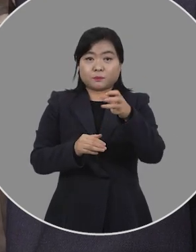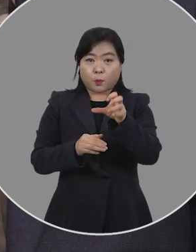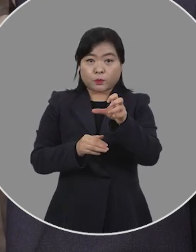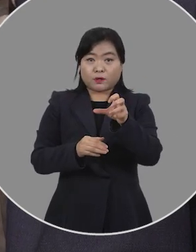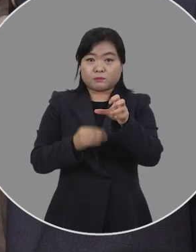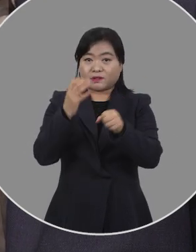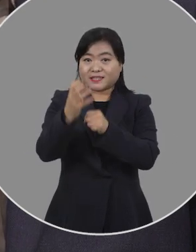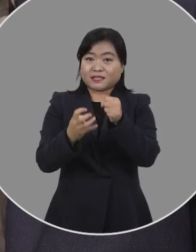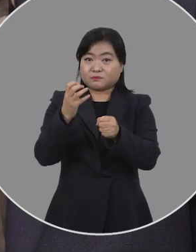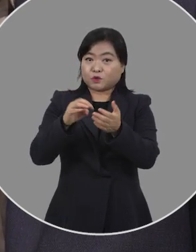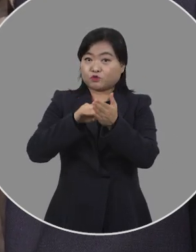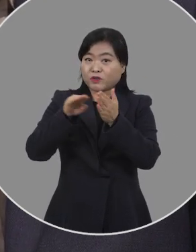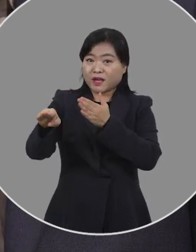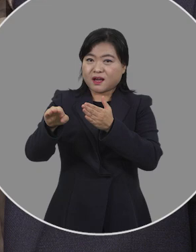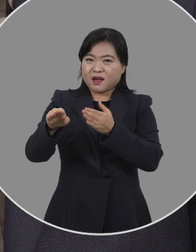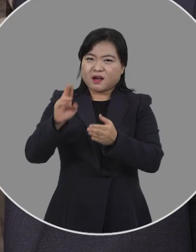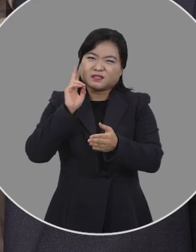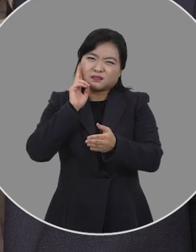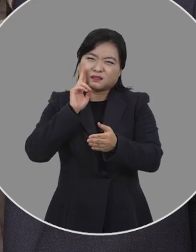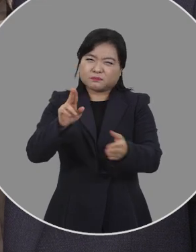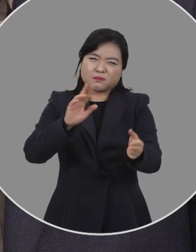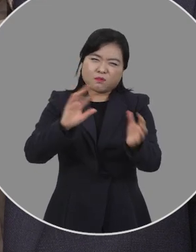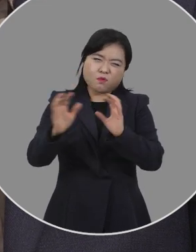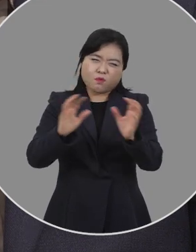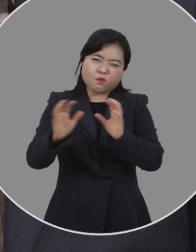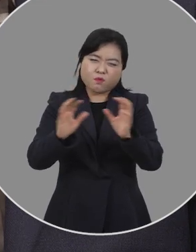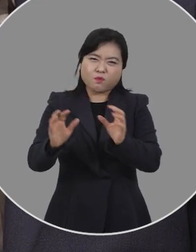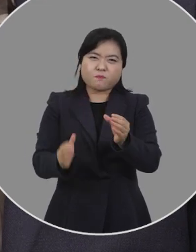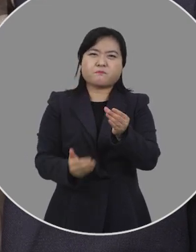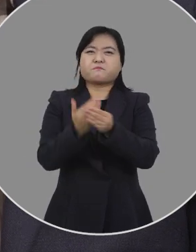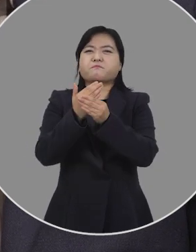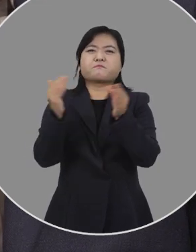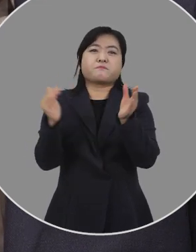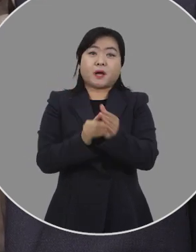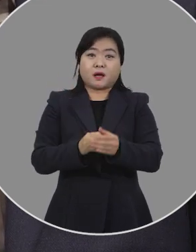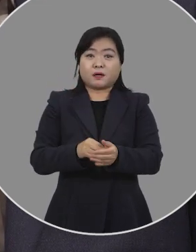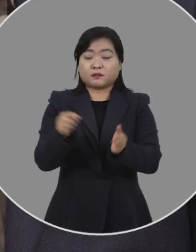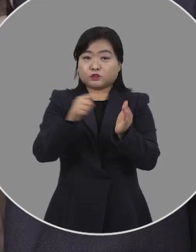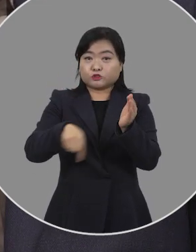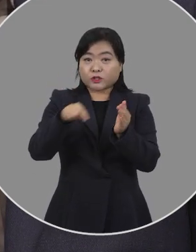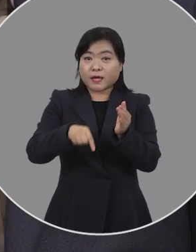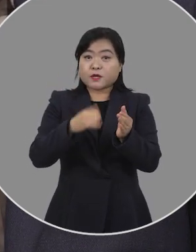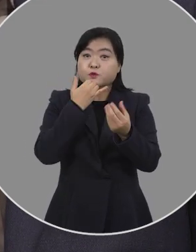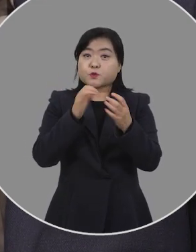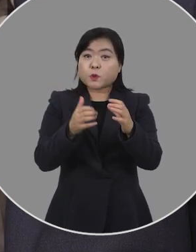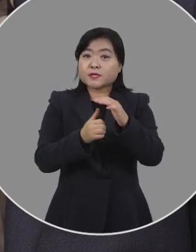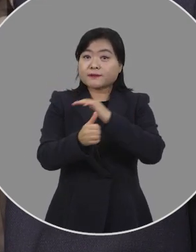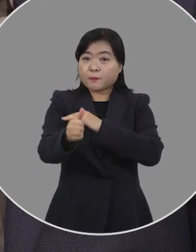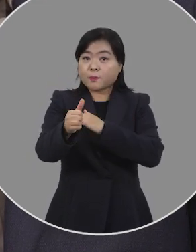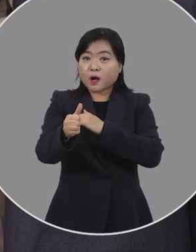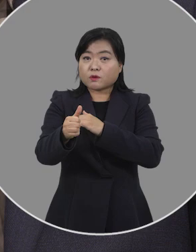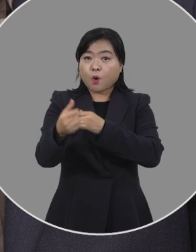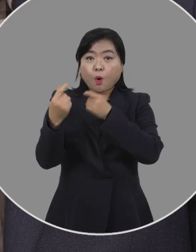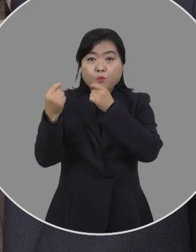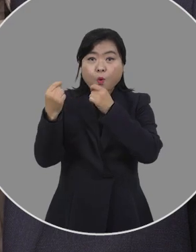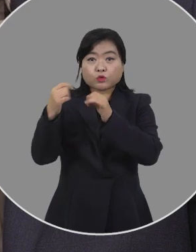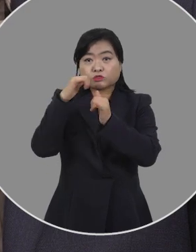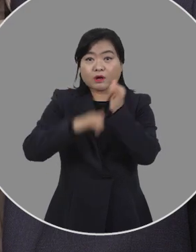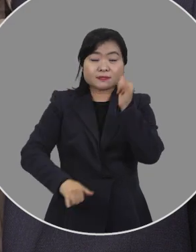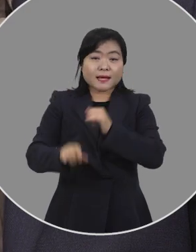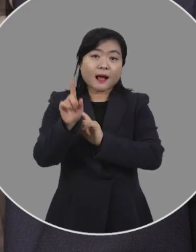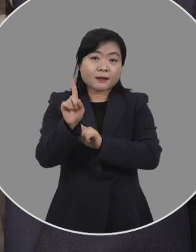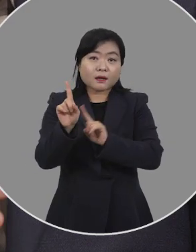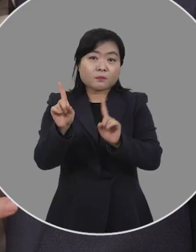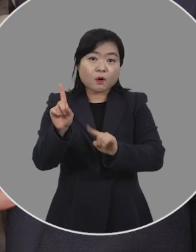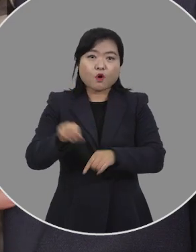85년에 딱 40년 후에 치열하게 논쟁이 벌어졌어요. 그중에 이제 독일 대표하는 그 보수 역사가